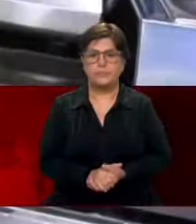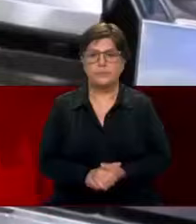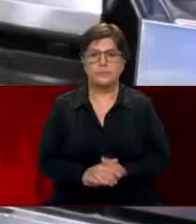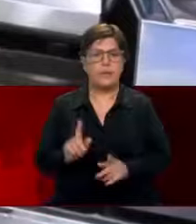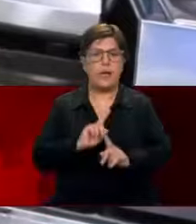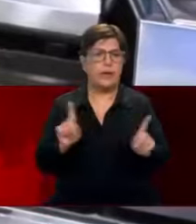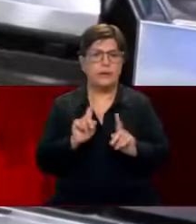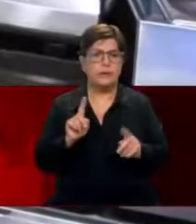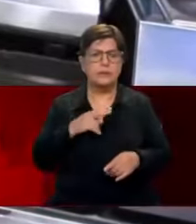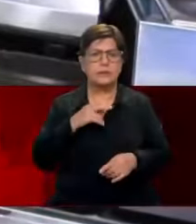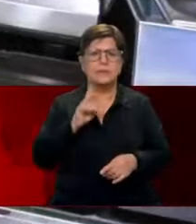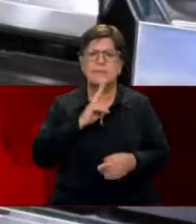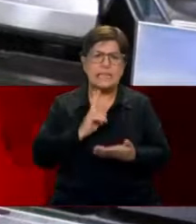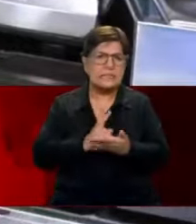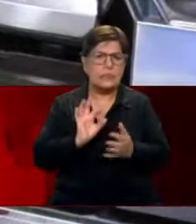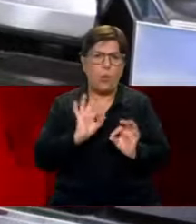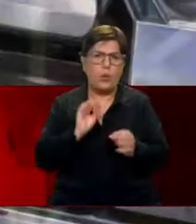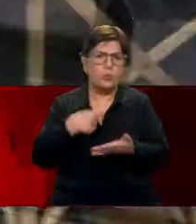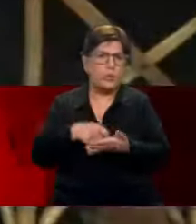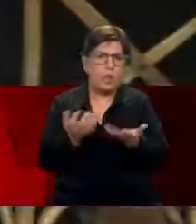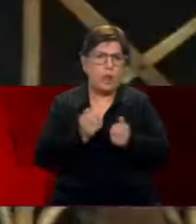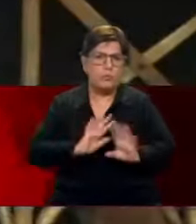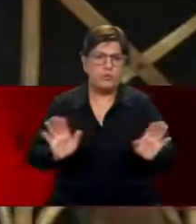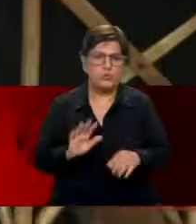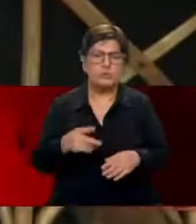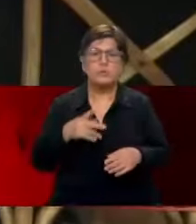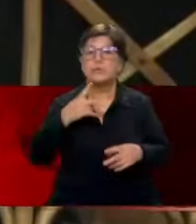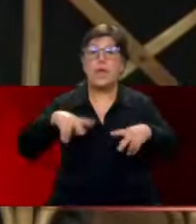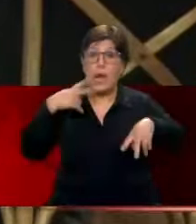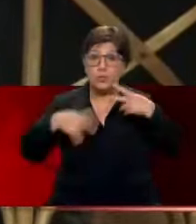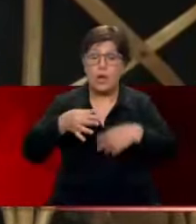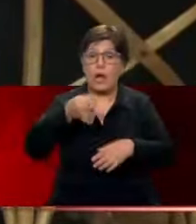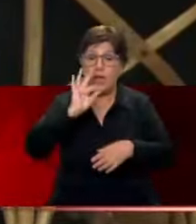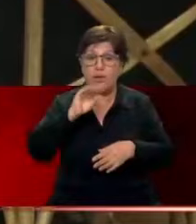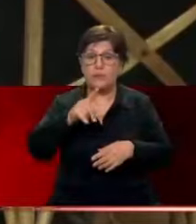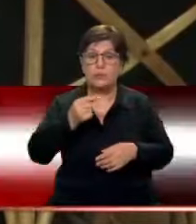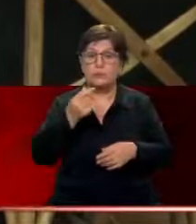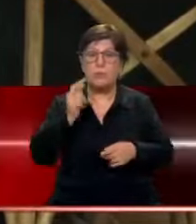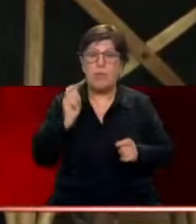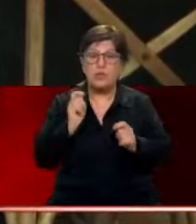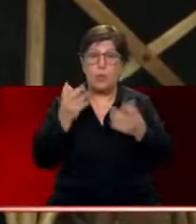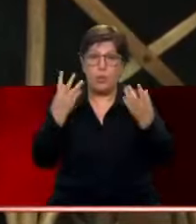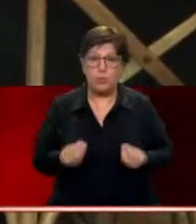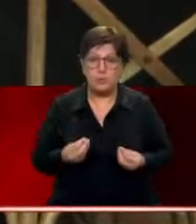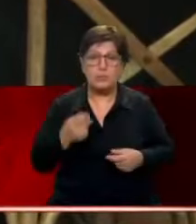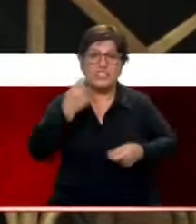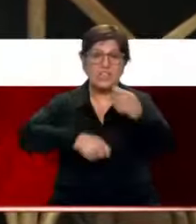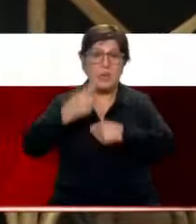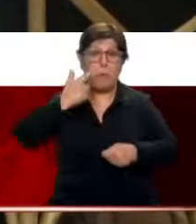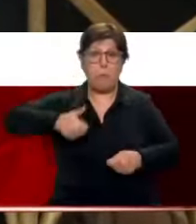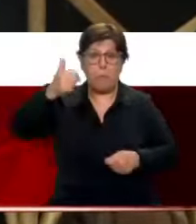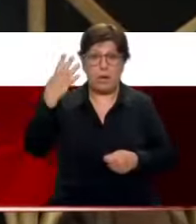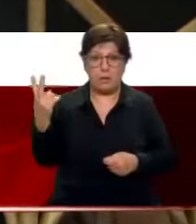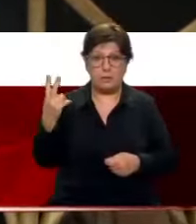Hayır, kesinlikle öyle bir ücret almıyoruz. Servis ücreti almıyoruz. Restoran ve kafelerde fiyat listesi zorunluluğunun getirilmesinin ardından Ticaret